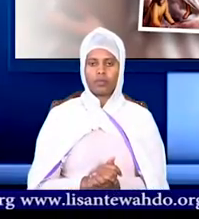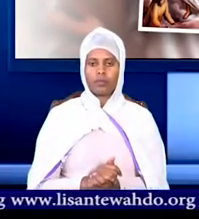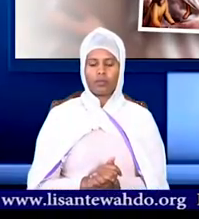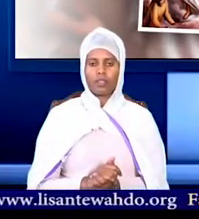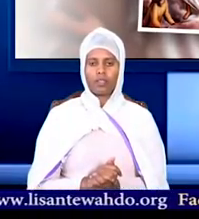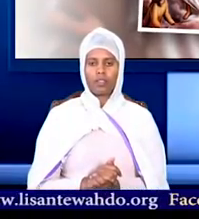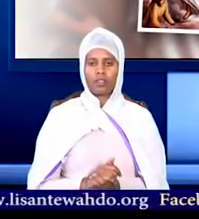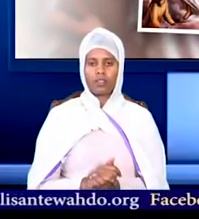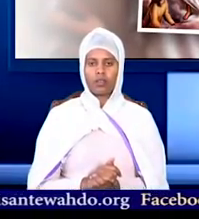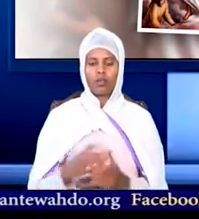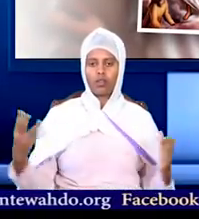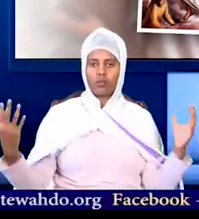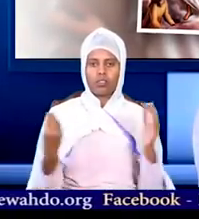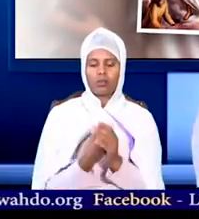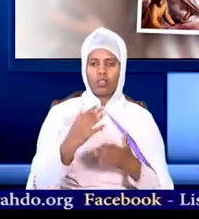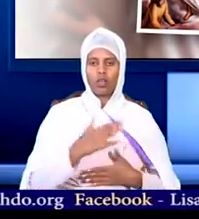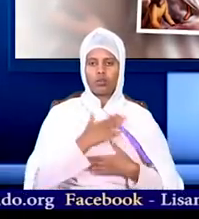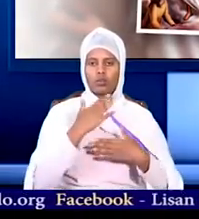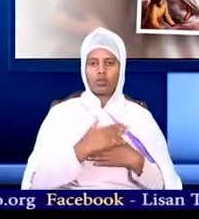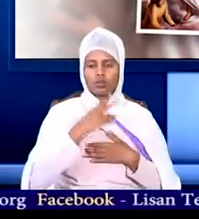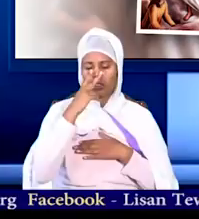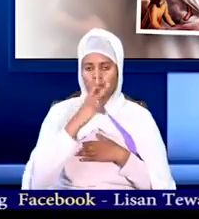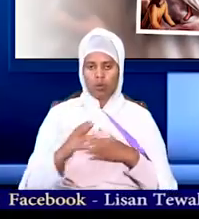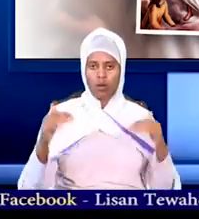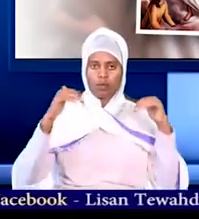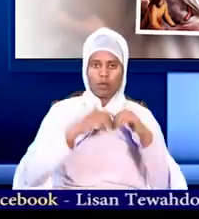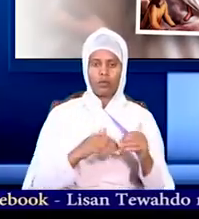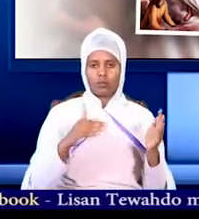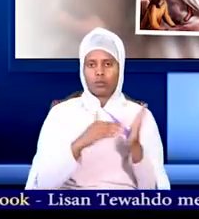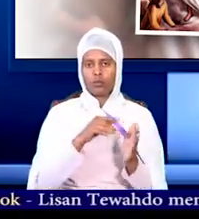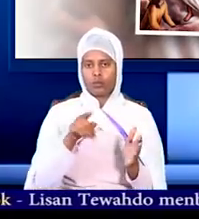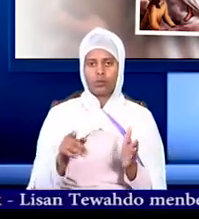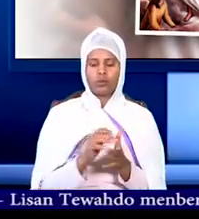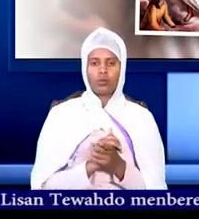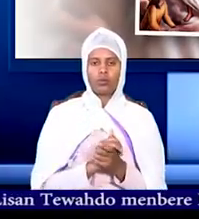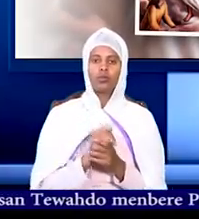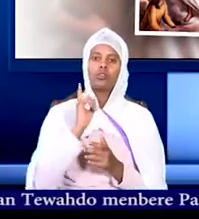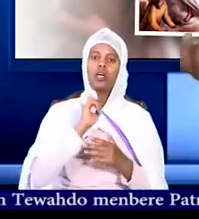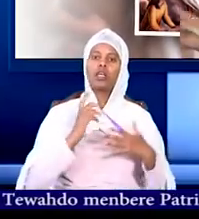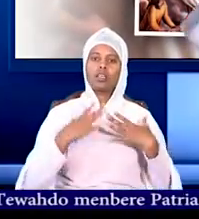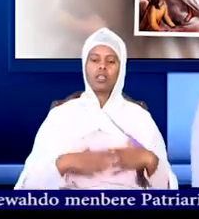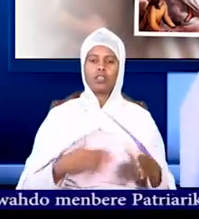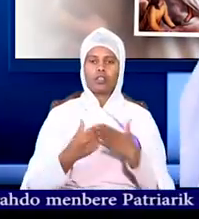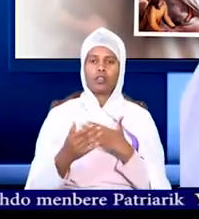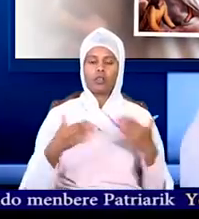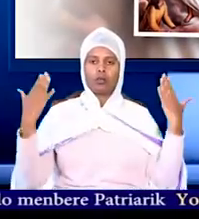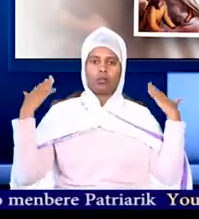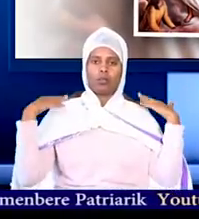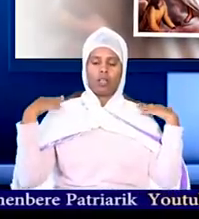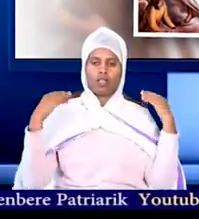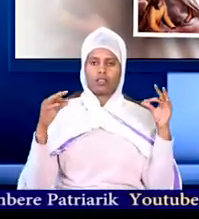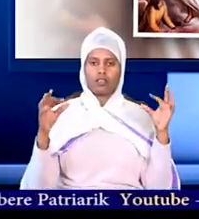ደቂ ኣዳምን ኣዳምን ደቁደቁን ኩሎም ተሓጉሾም እዮም እንዳበሉ እንሆ ናብ መቃብሩ ክገልፁ ናይ ሓጎሶም ፀዓዳ ልብሲ